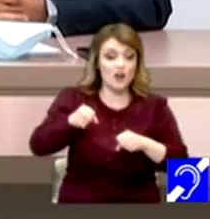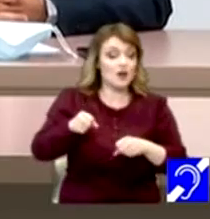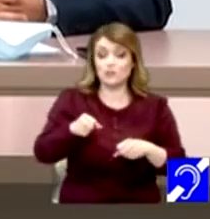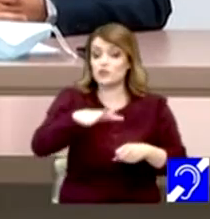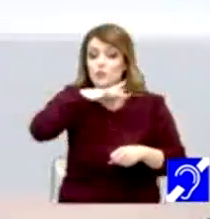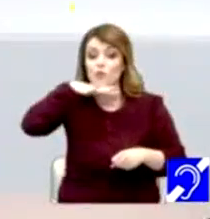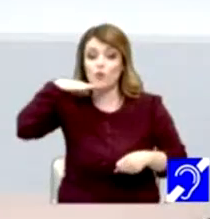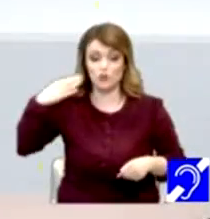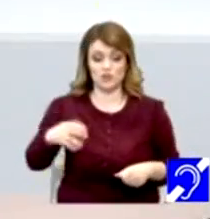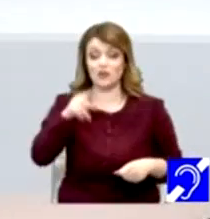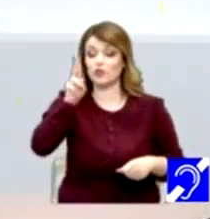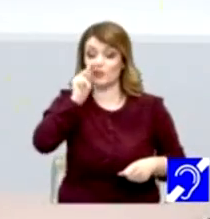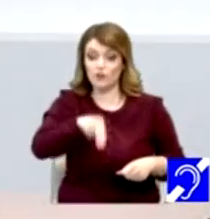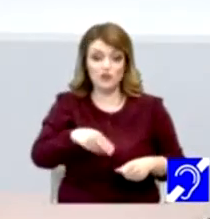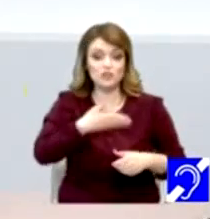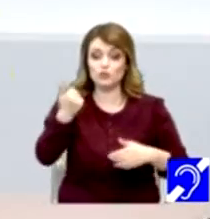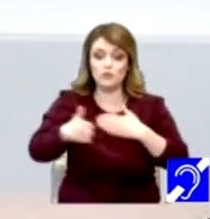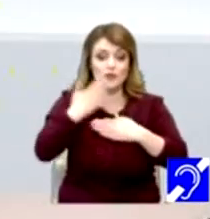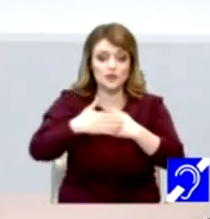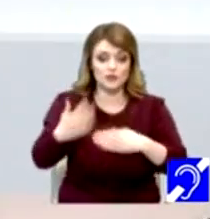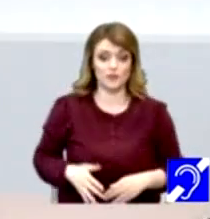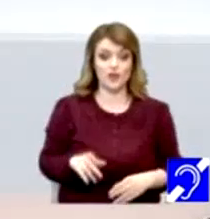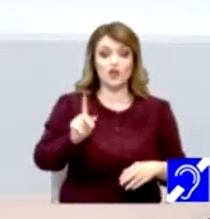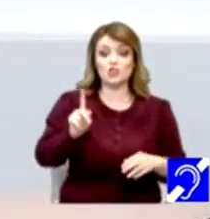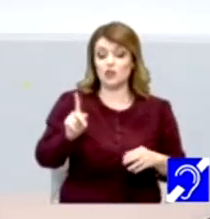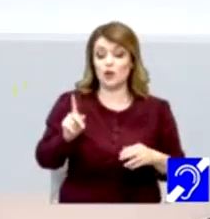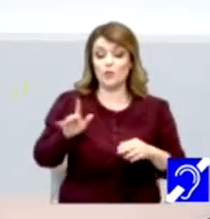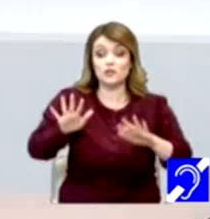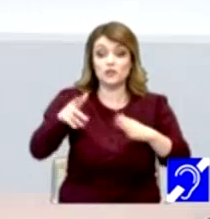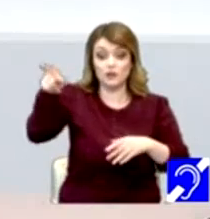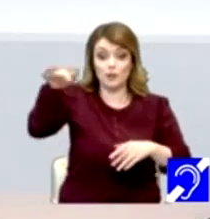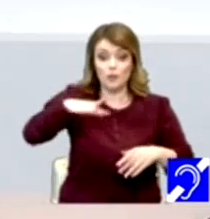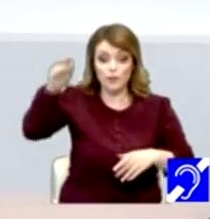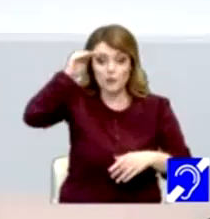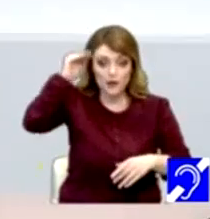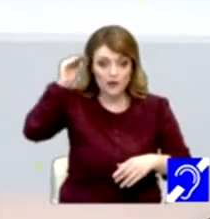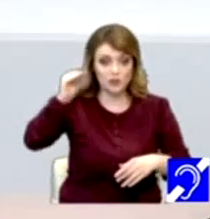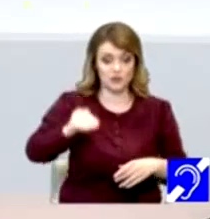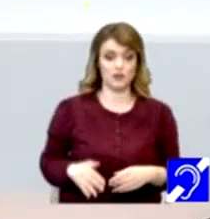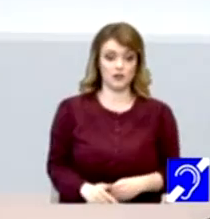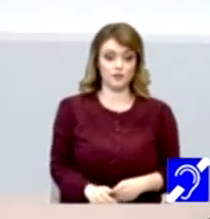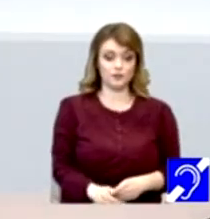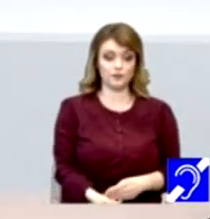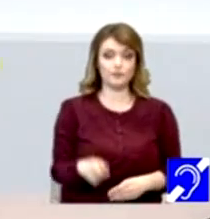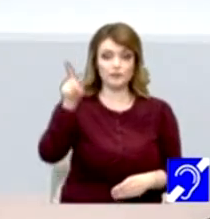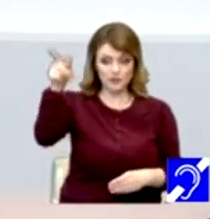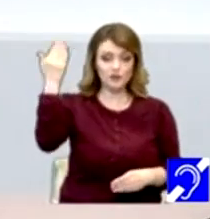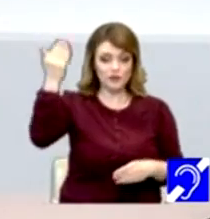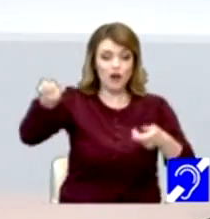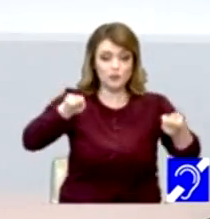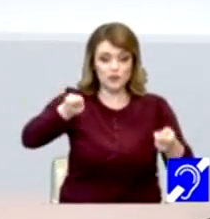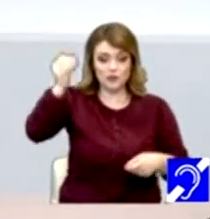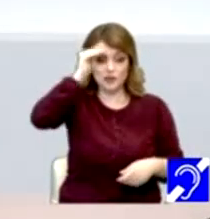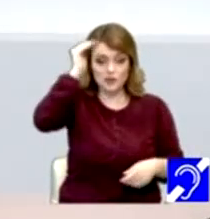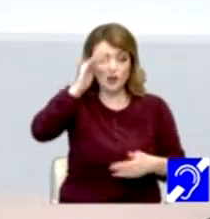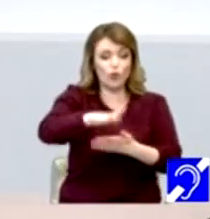sunt pedepsiți. Anume din cauza impunității, cei ce se află în stânga Nistrului, cei ce se află, fac parte din așa zis administrație de la